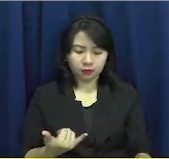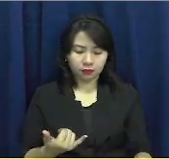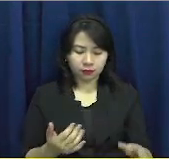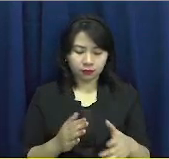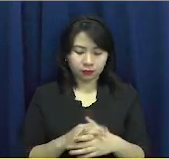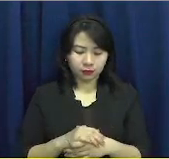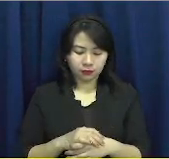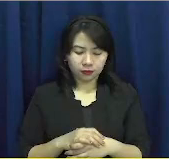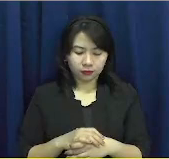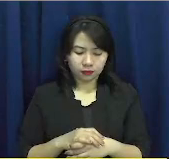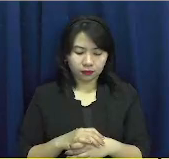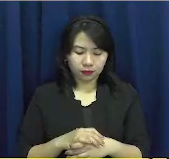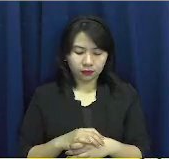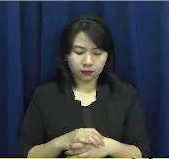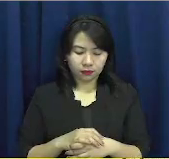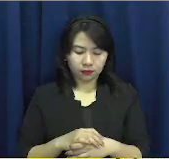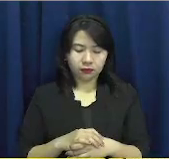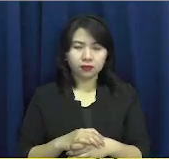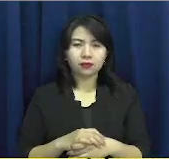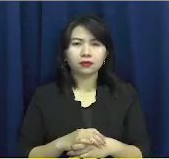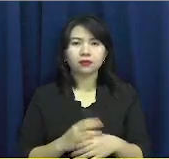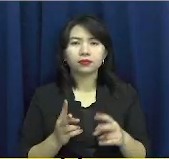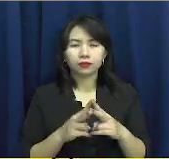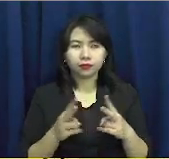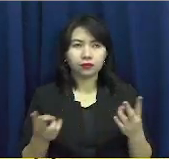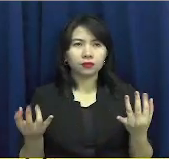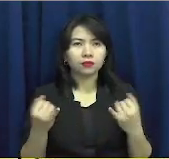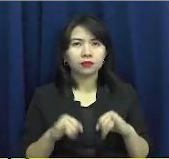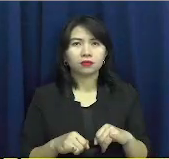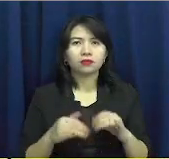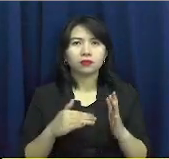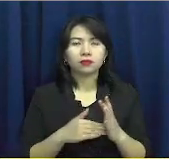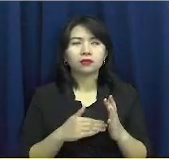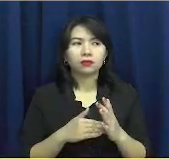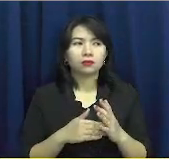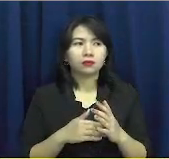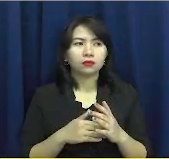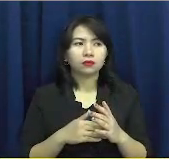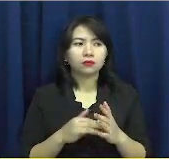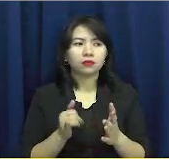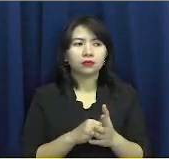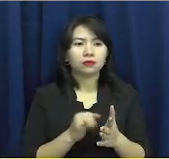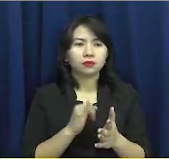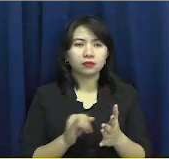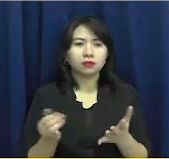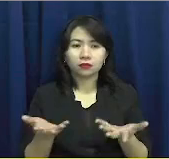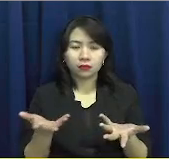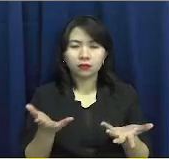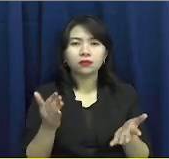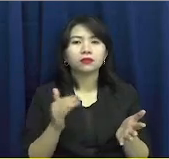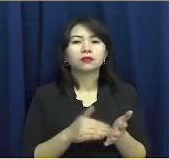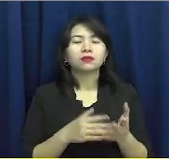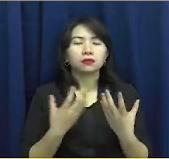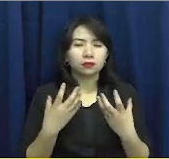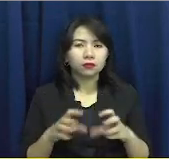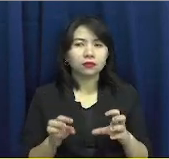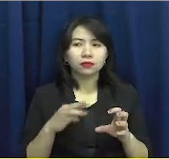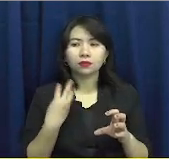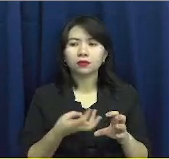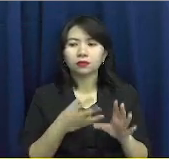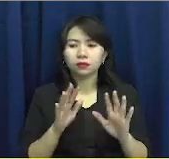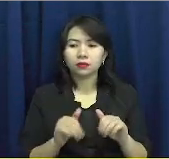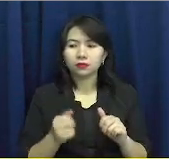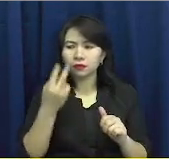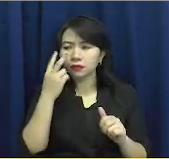saan. Okay? Na kung saan makikita po natin, mga kapatid. No? Nandiyan po sila sa pagkakataon na kung saan makikita natin, mga kapatid. Na ano